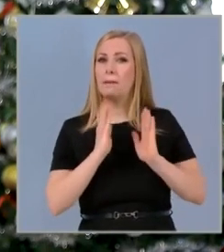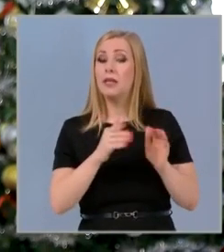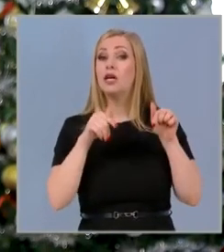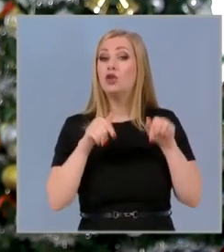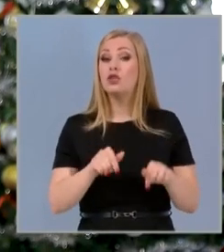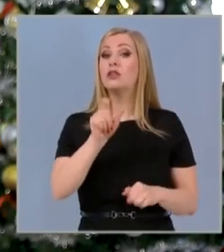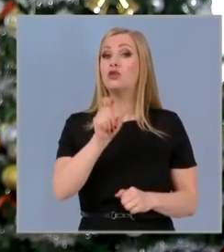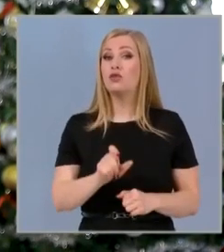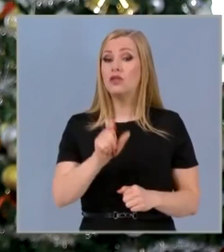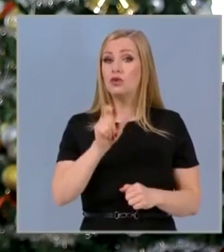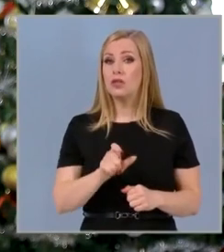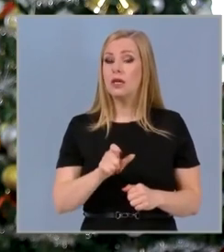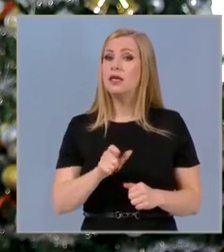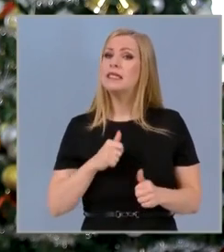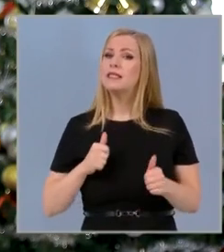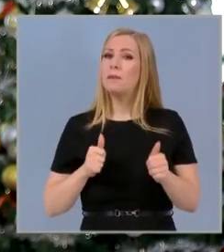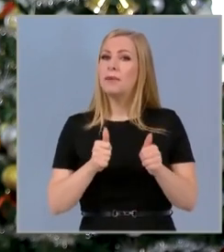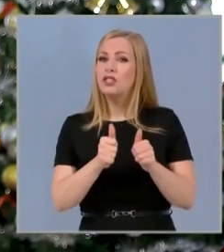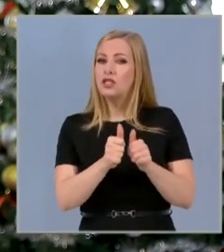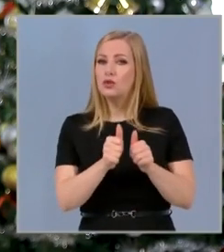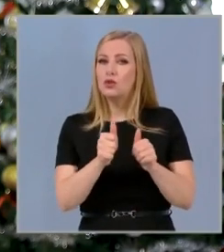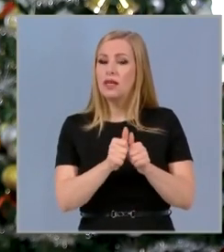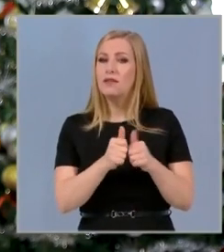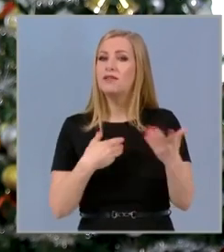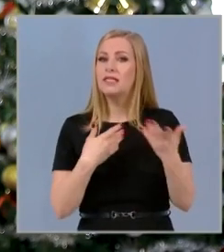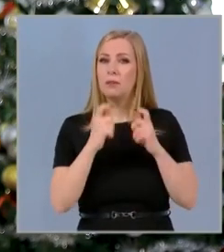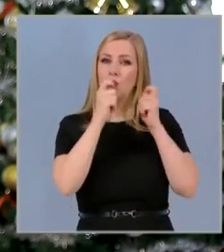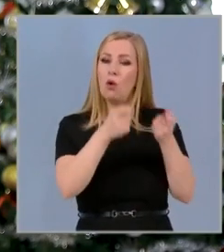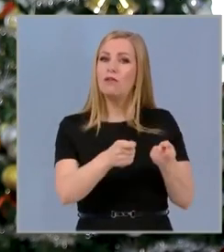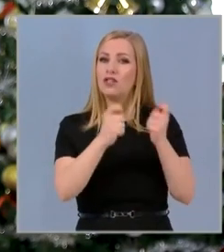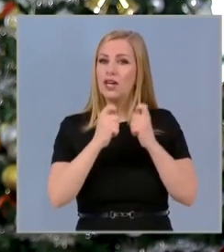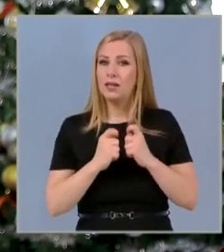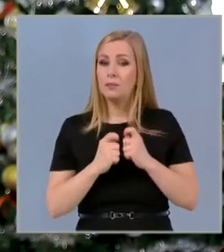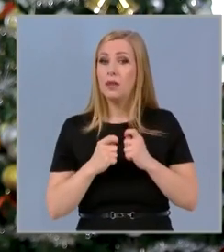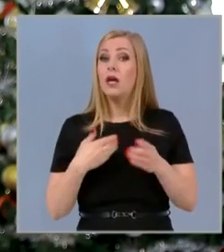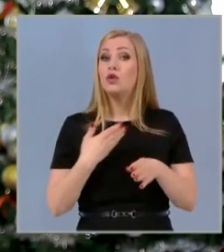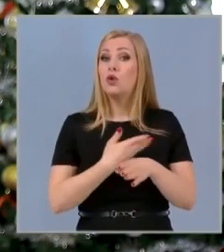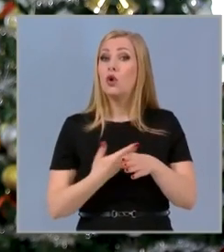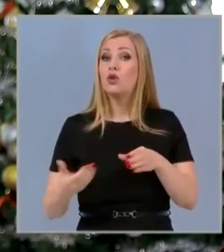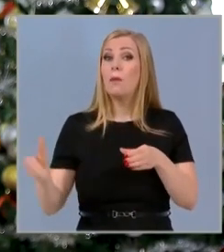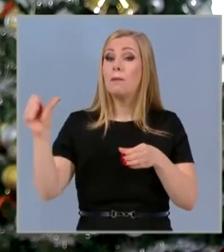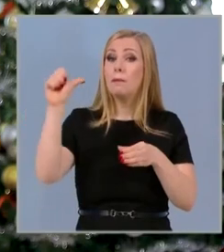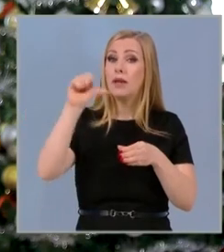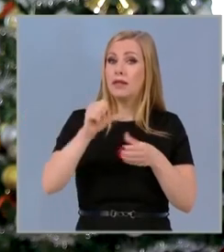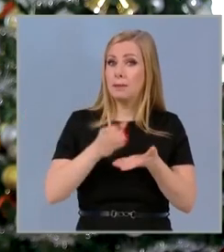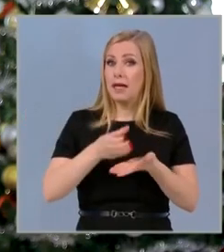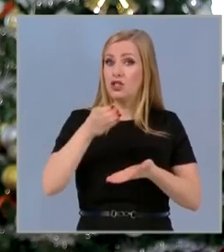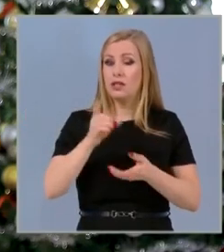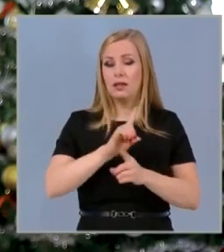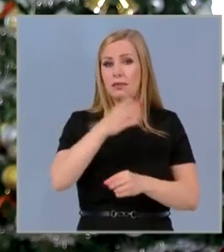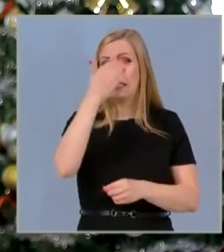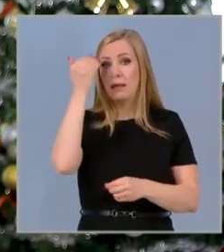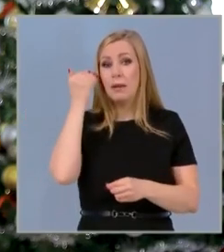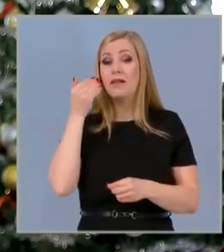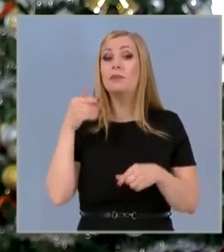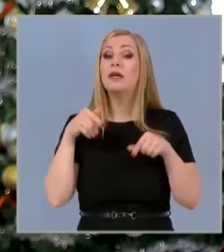на човечността, съпричастността и взаимното уважение. Докато пълним чашите, нека не забравяме онези,